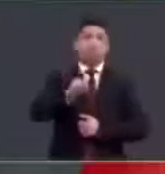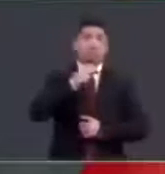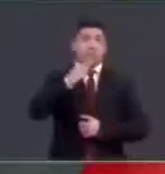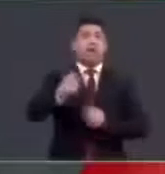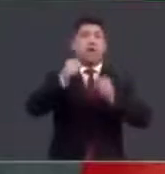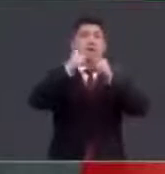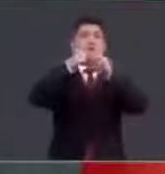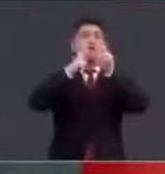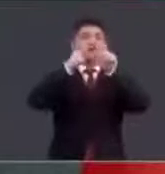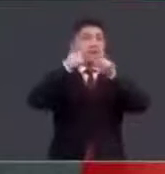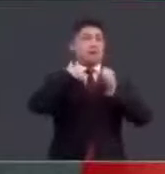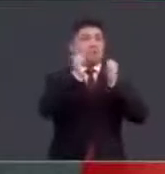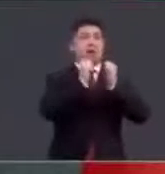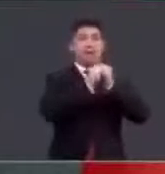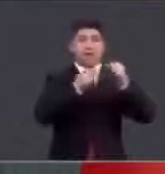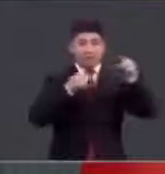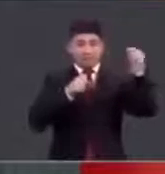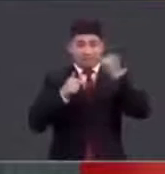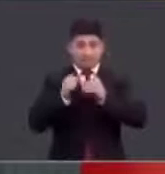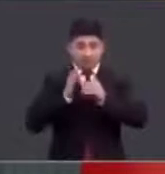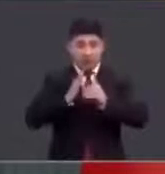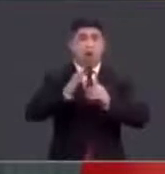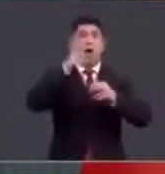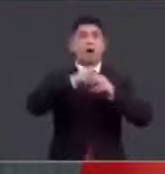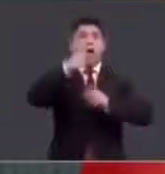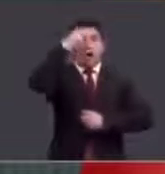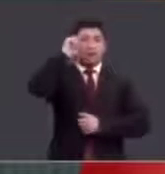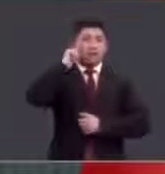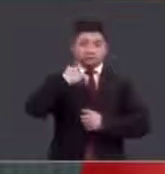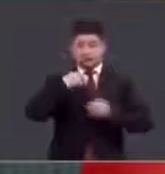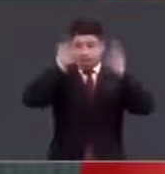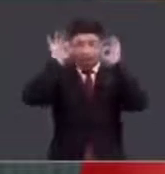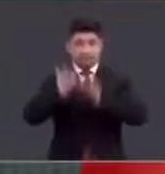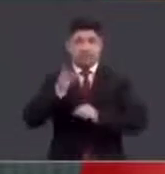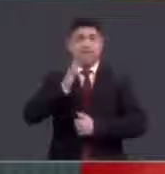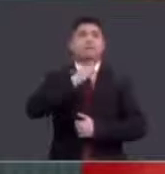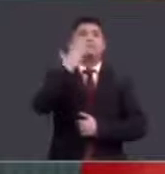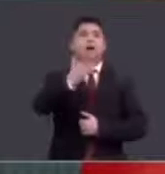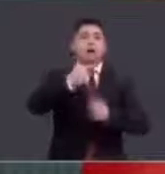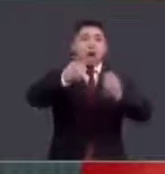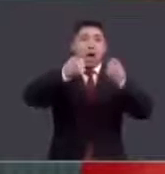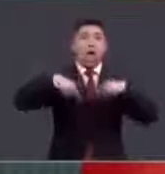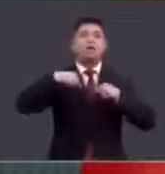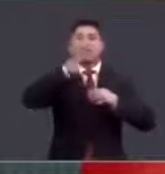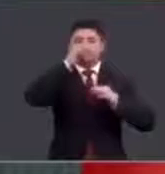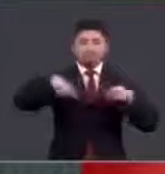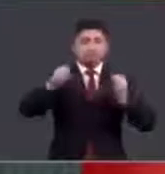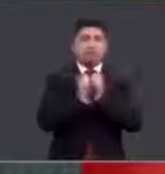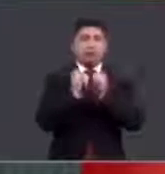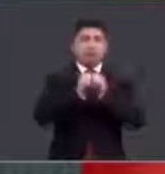Hem Brüksel'den birlikte geldiğimiz hem de doğrudan Azerbaycan'a intikal etmiş olan heyet üyelerimizle